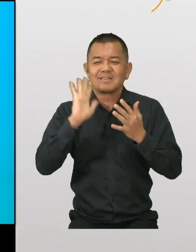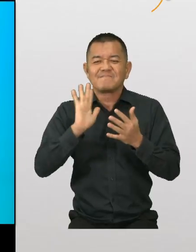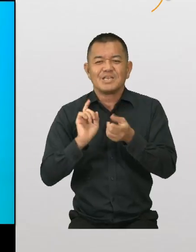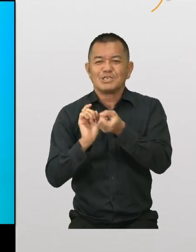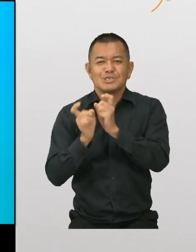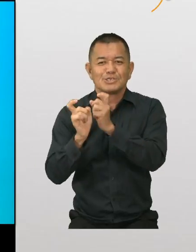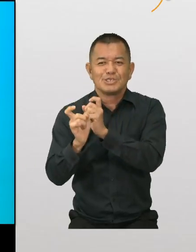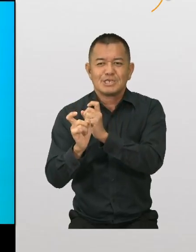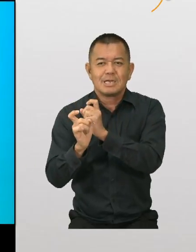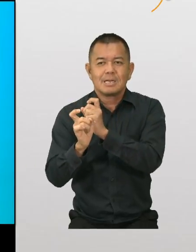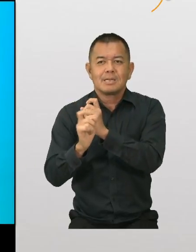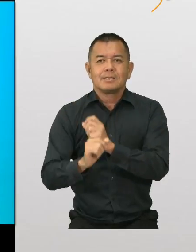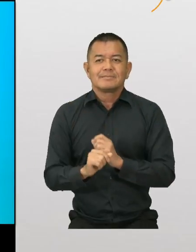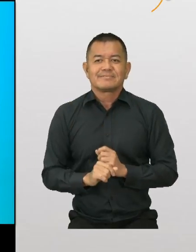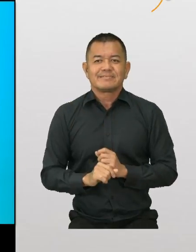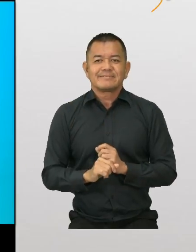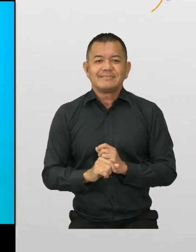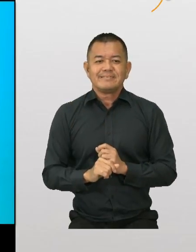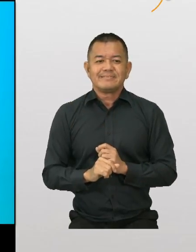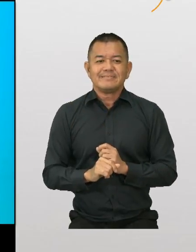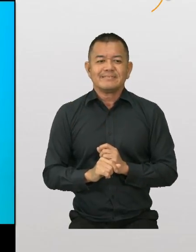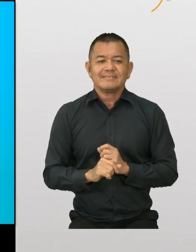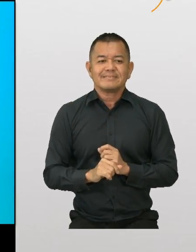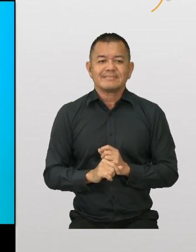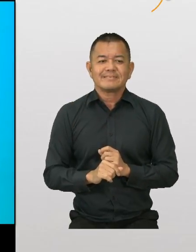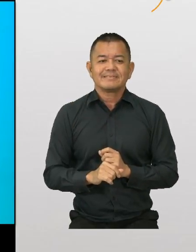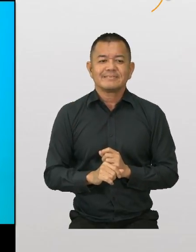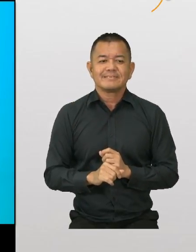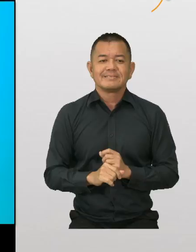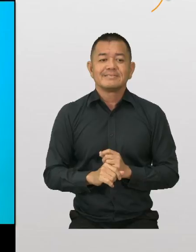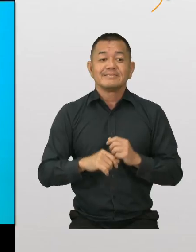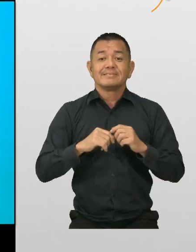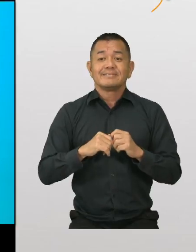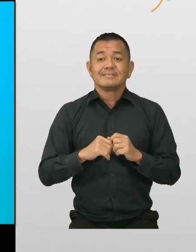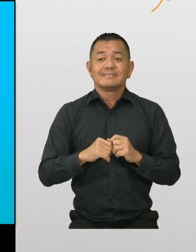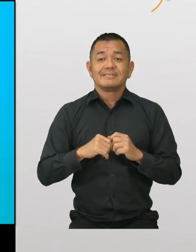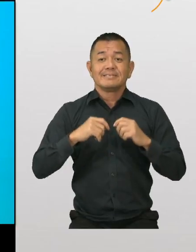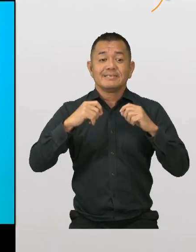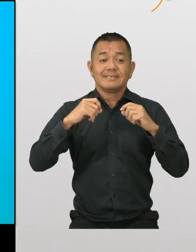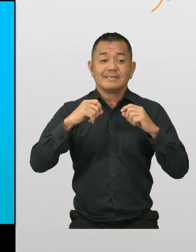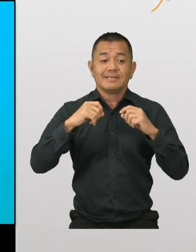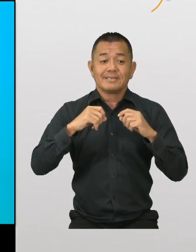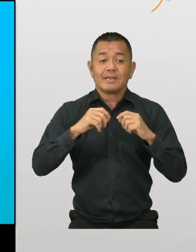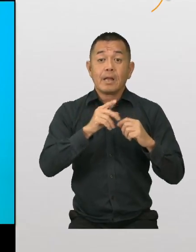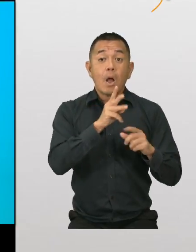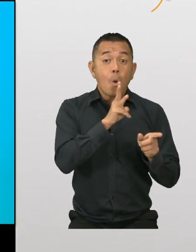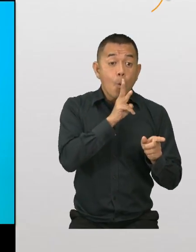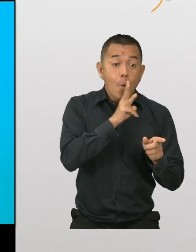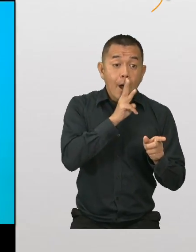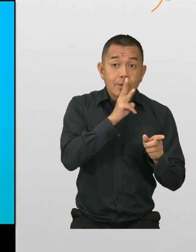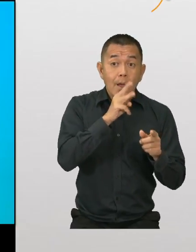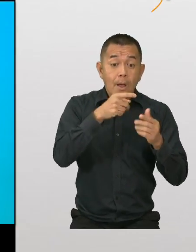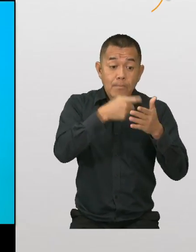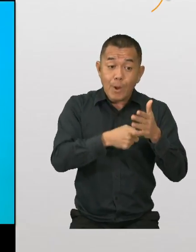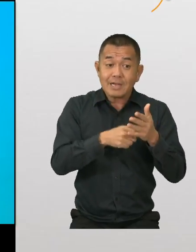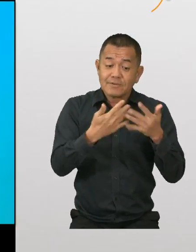这个是水价的问题。 This is the issue to do with 另 water 外 prices. 电费今年年 As 底 for electricity 不过电费的 tariffs, 情况比较